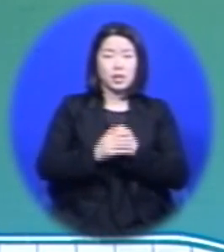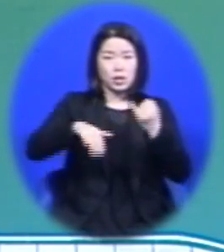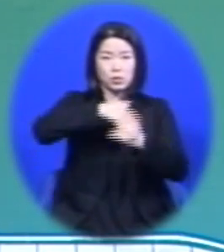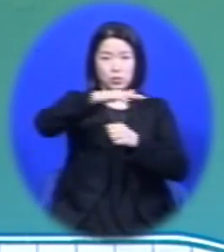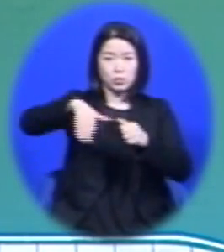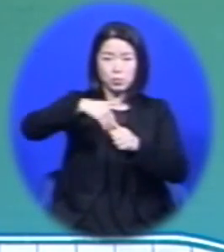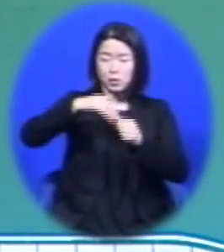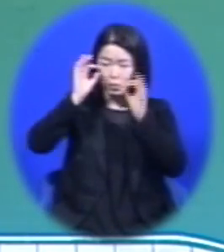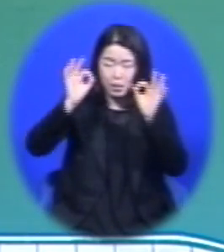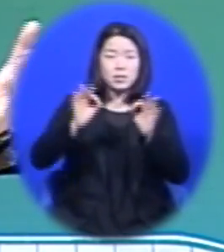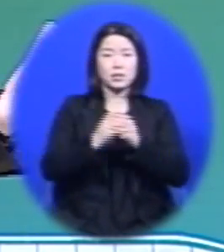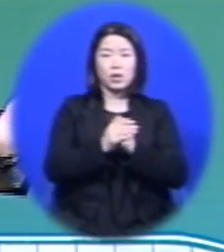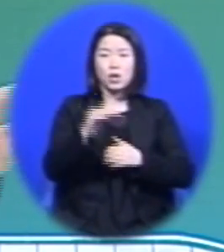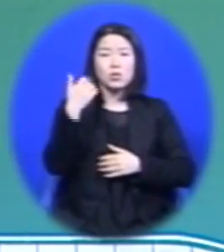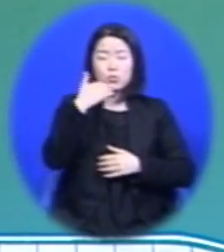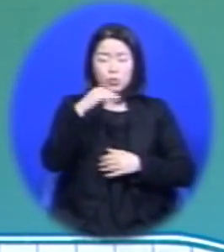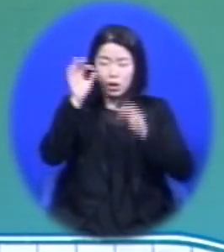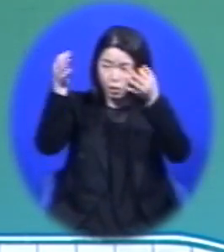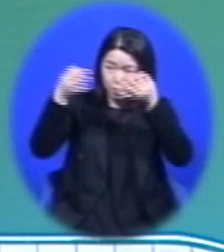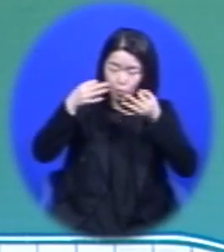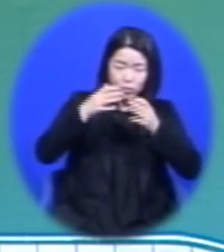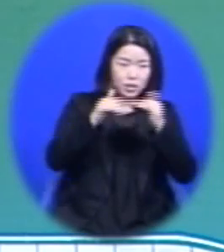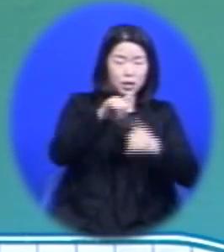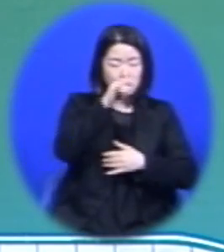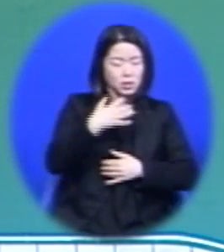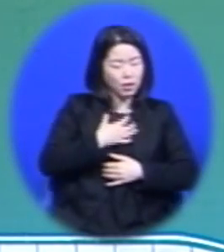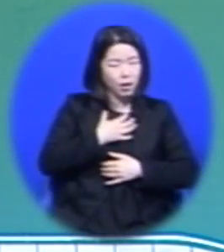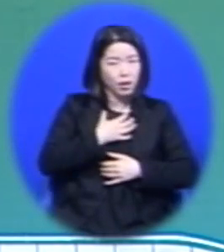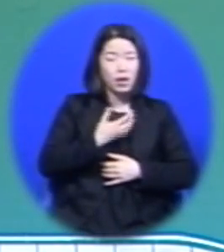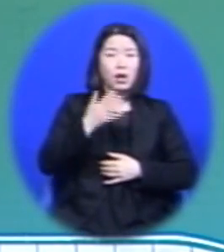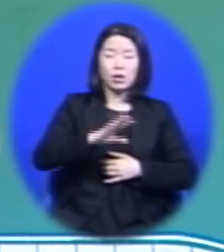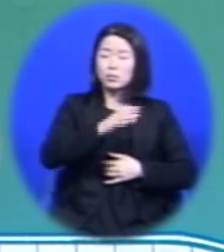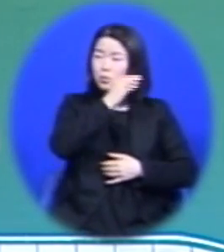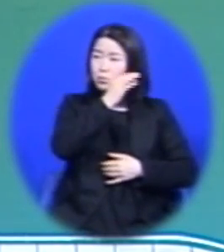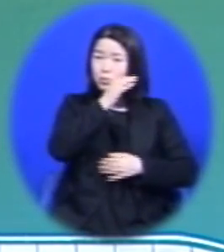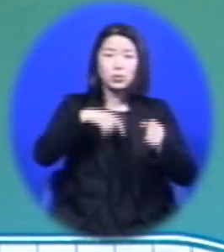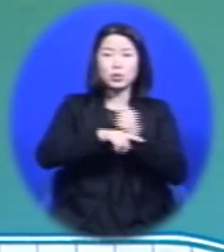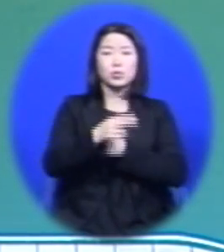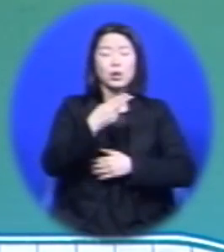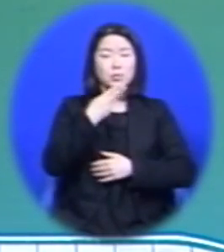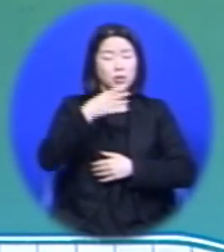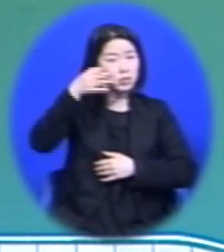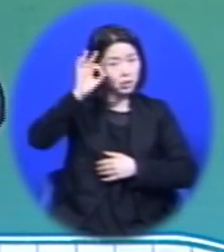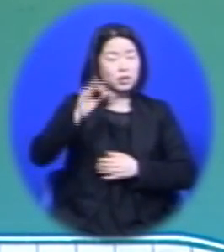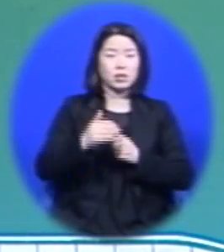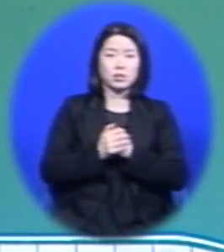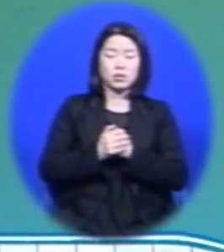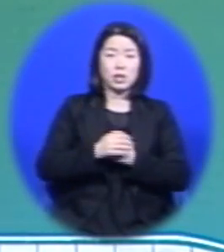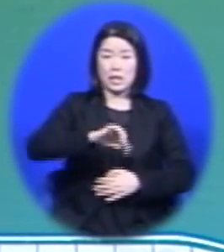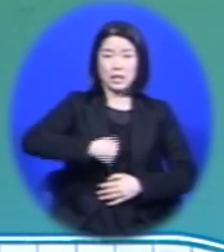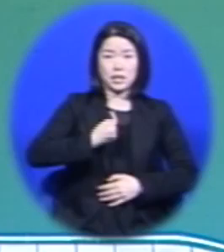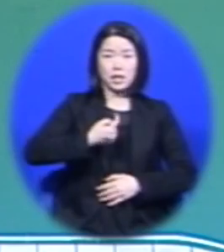주변을 돌아봤어요. 누가 본 사람이 없을까? 그러나 부끄러울 이유가 없다는 걸 깨달았어요. 자기